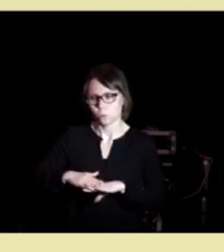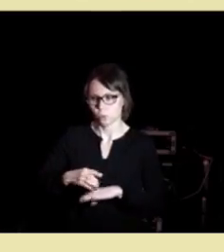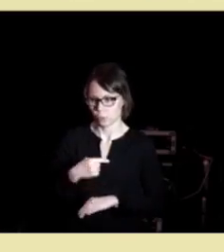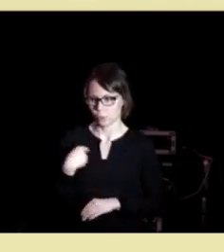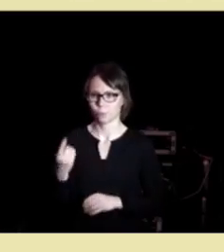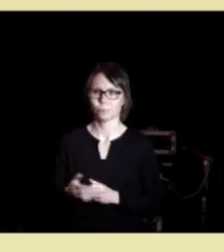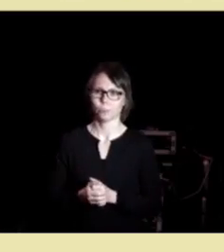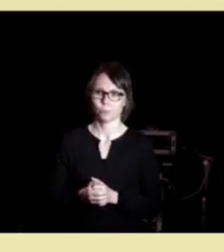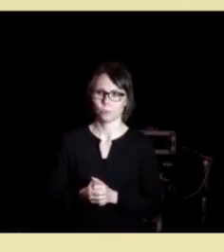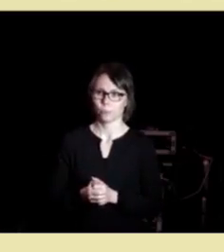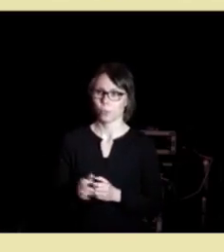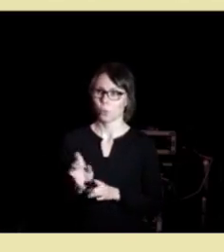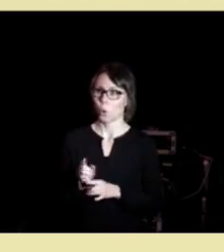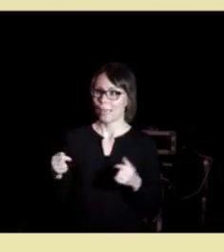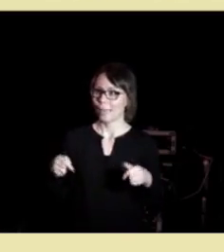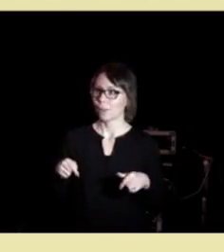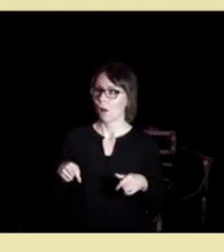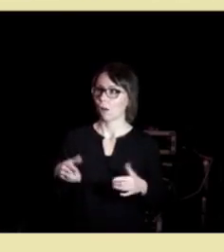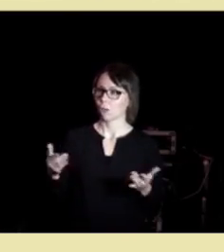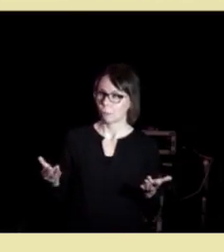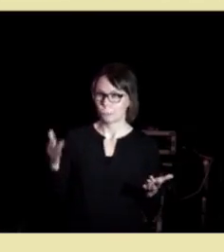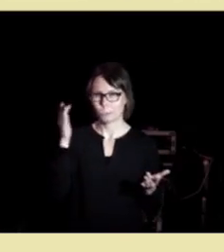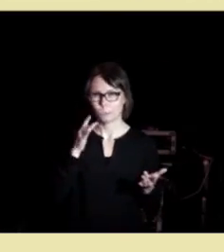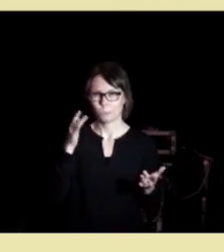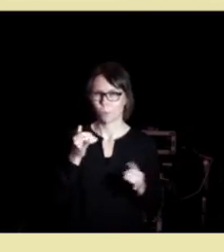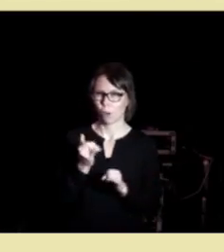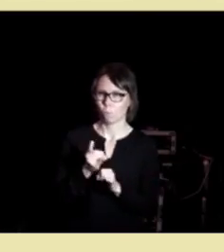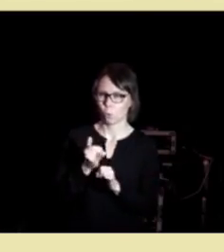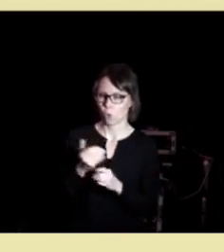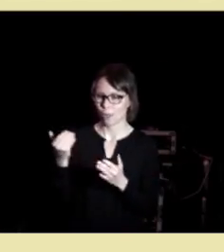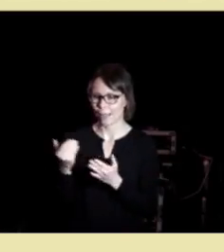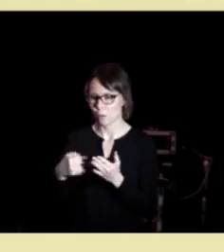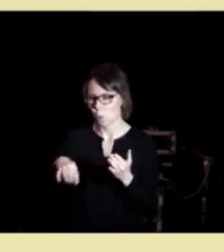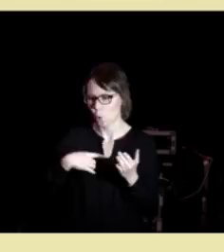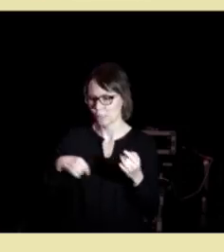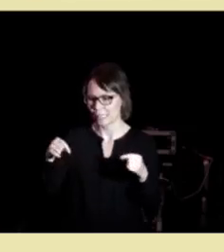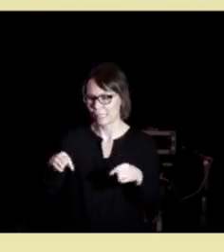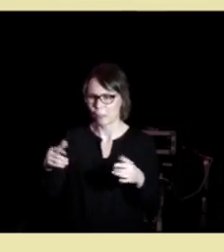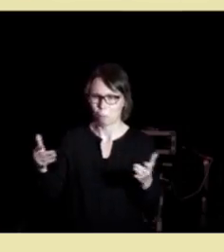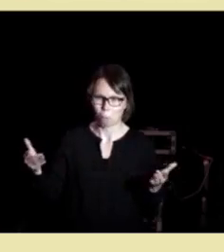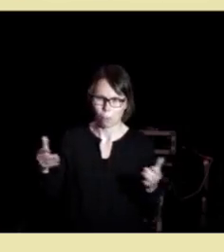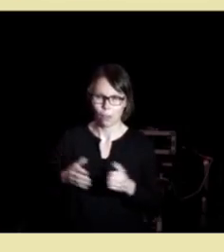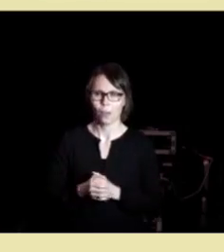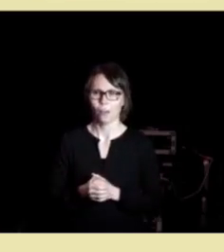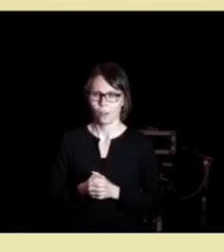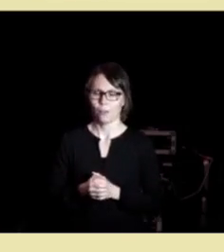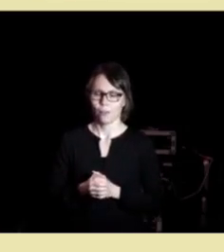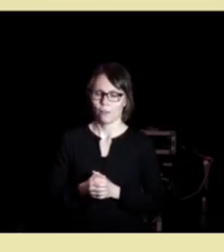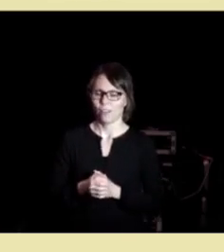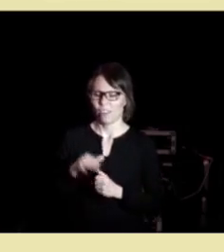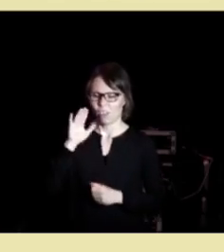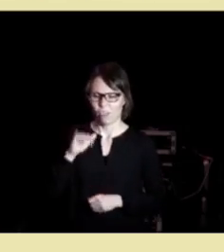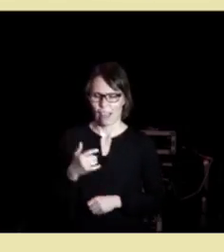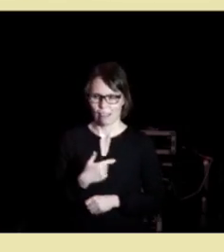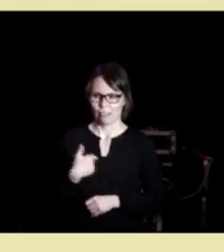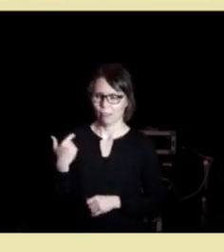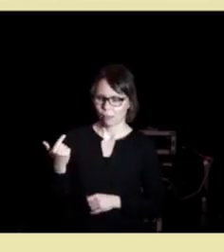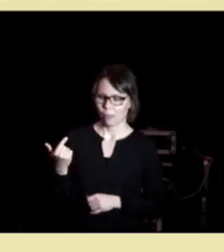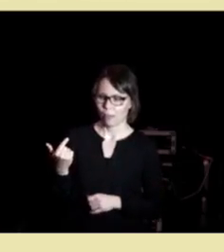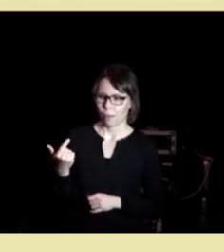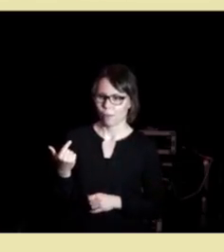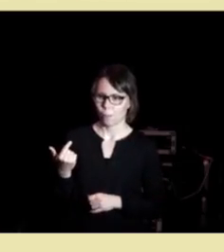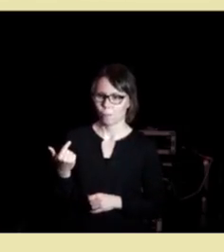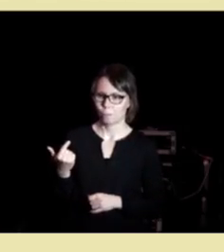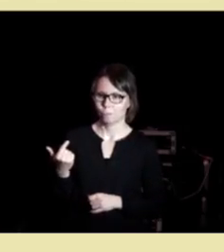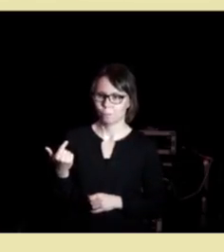Så står vi der i dag og lurer litt på hvordan vi skal nærme oss dette. Vi vet at det det